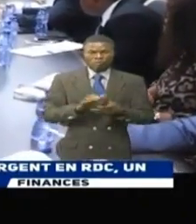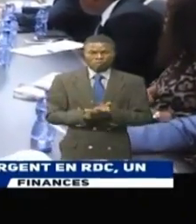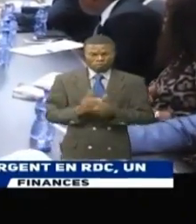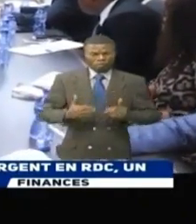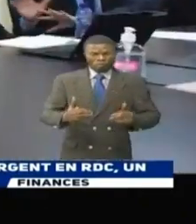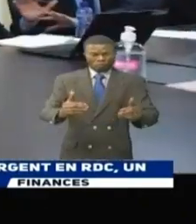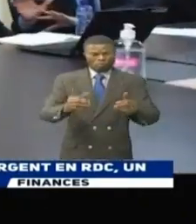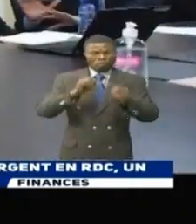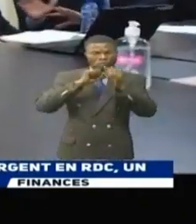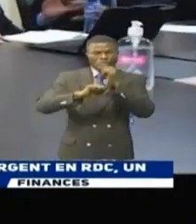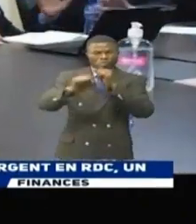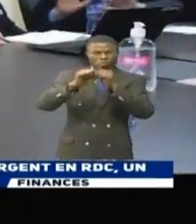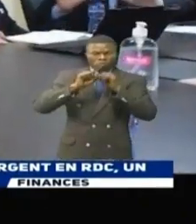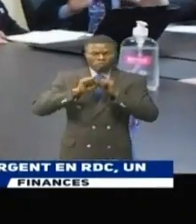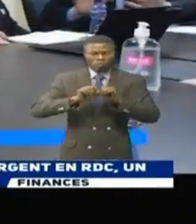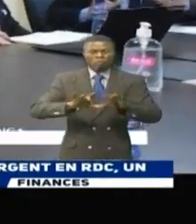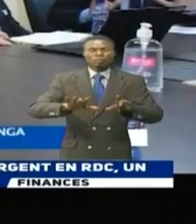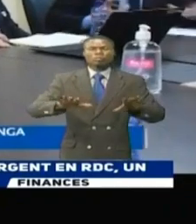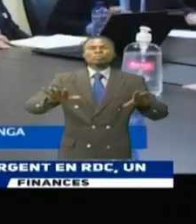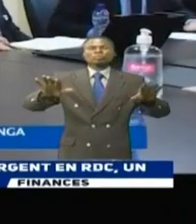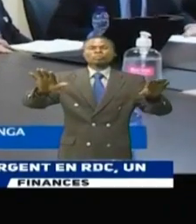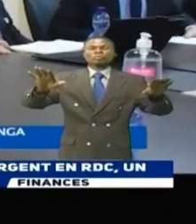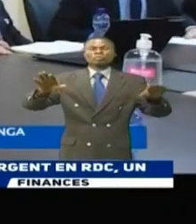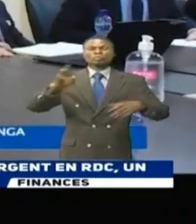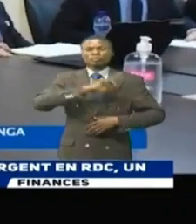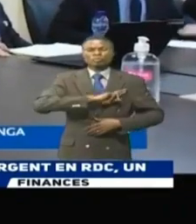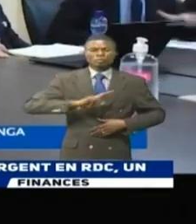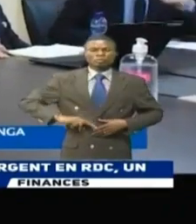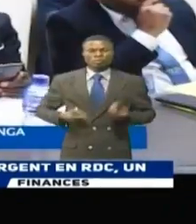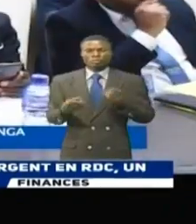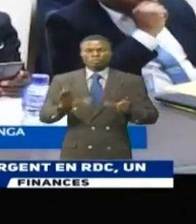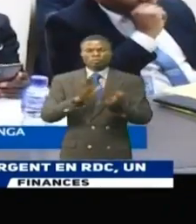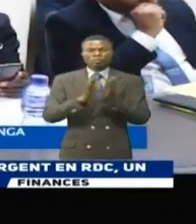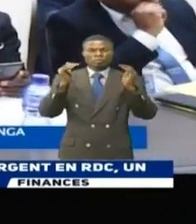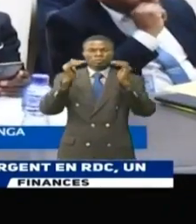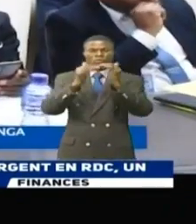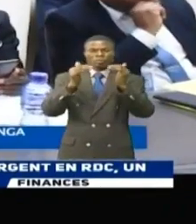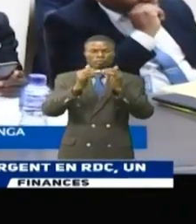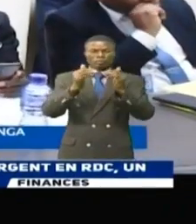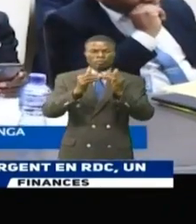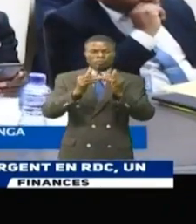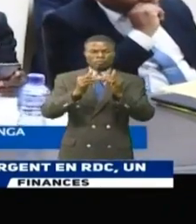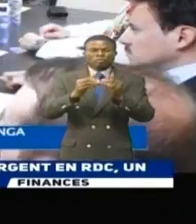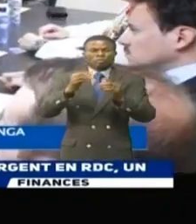sa campagne de vulgarisation pour que la RDC soit en conformité avec les